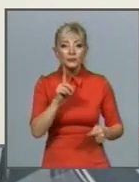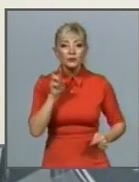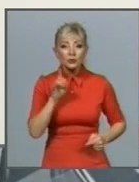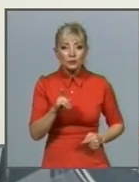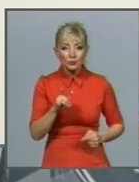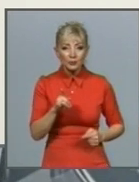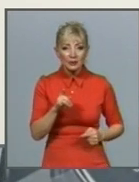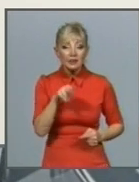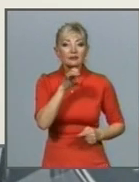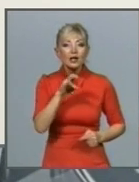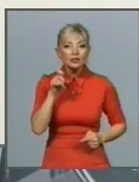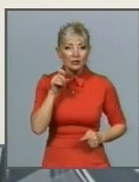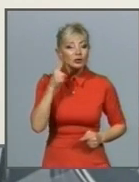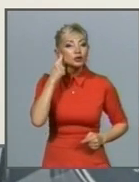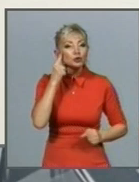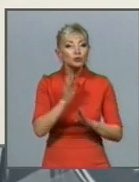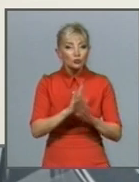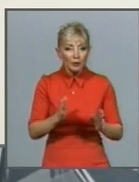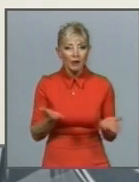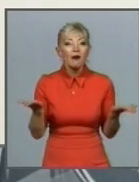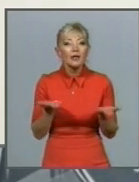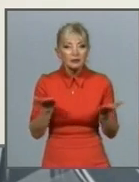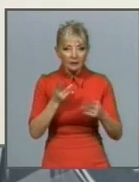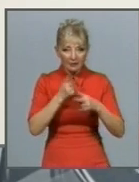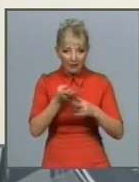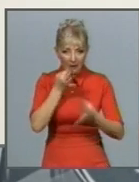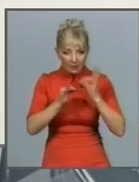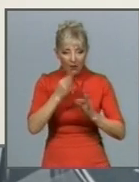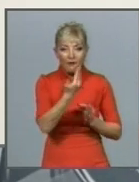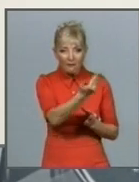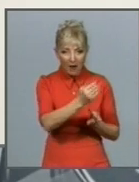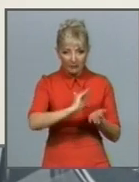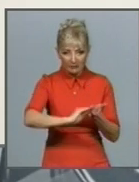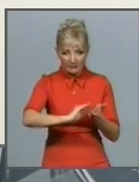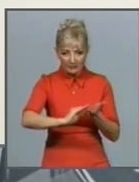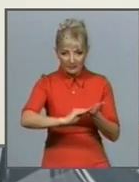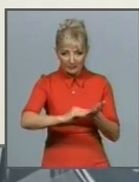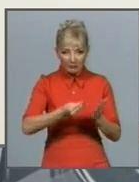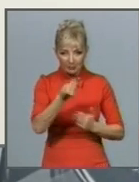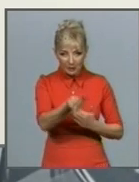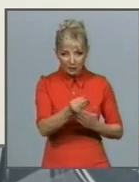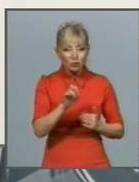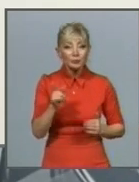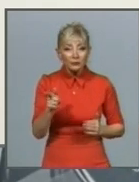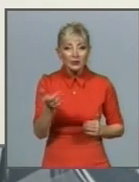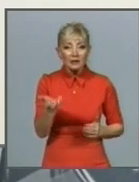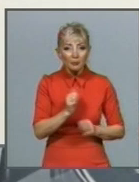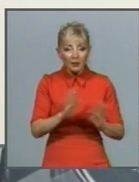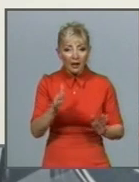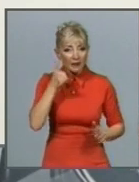ви навіть не думали, які ліки вам призначають. Щоб ви не брали телефон і